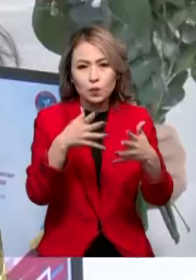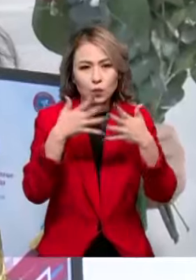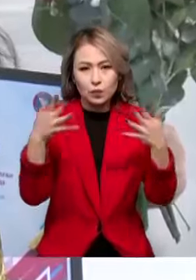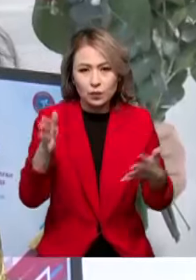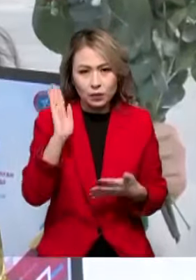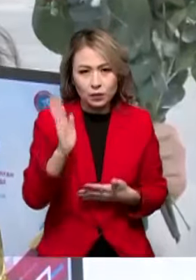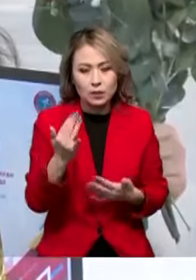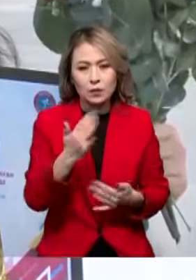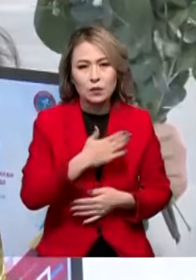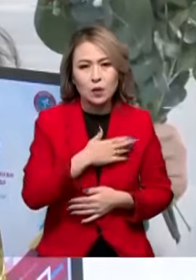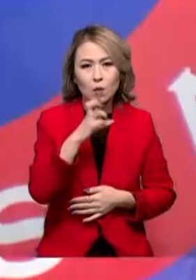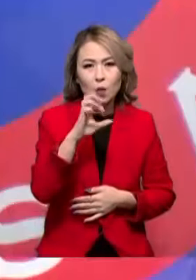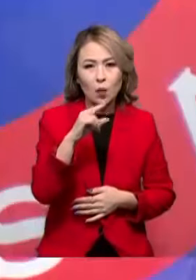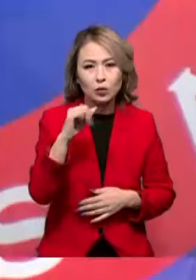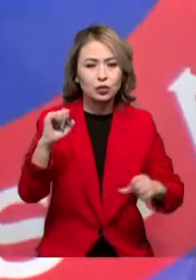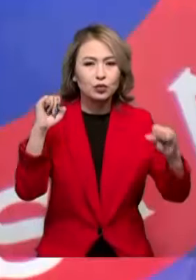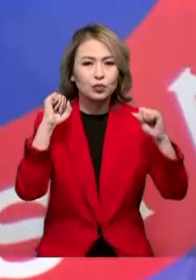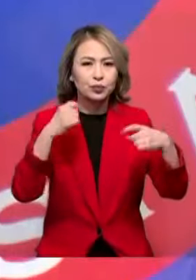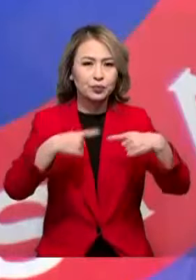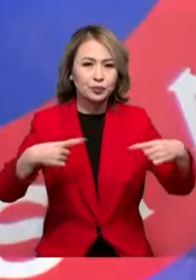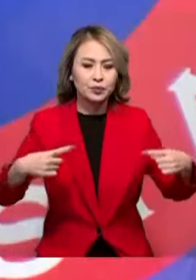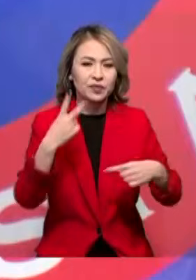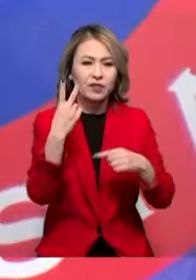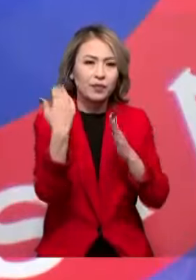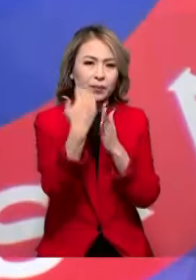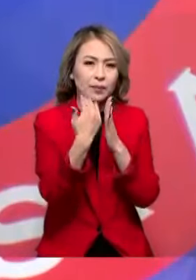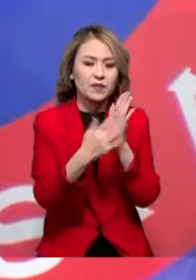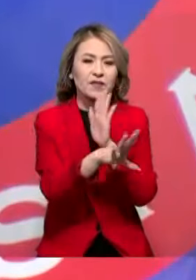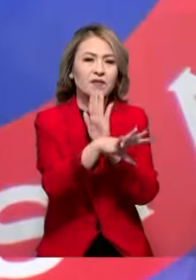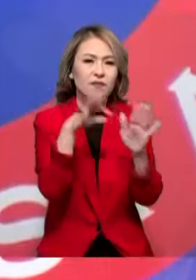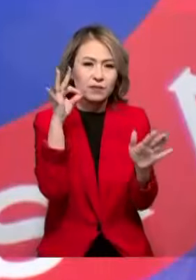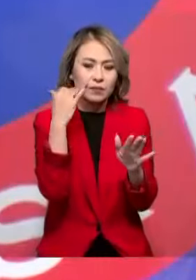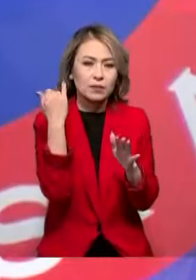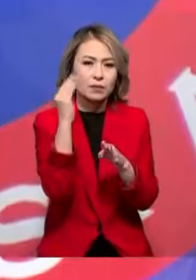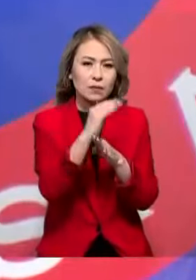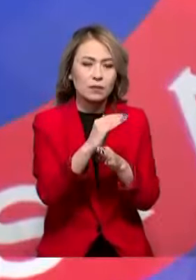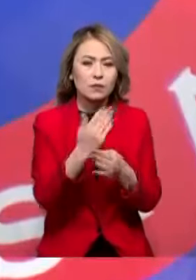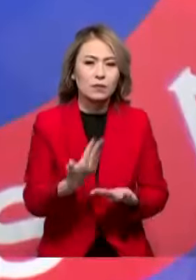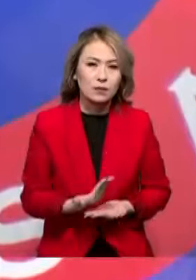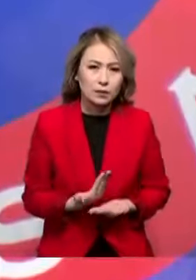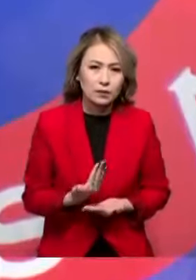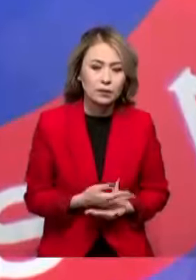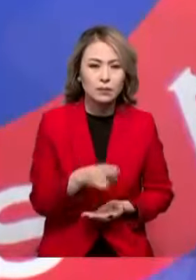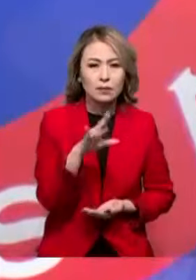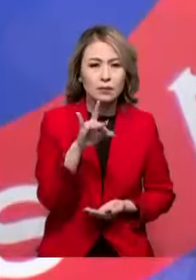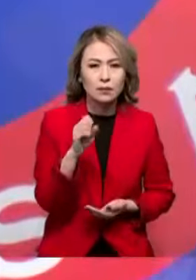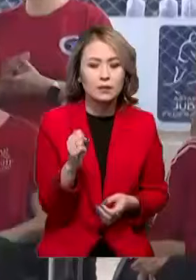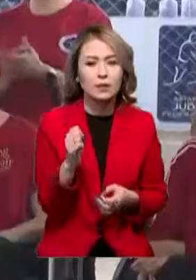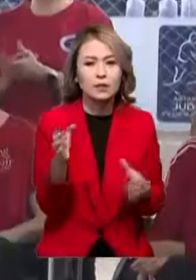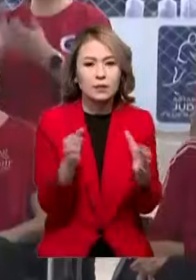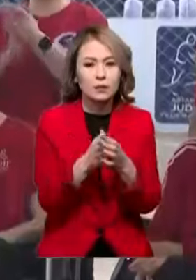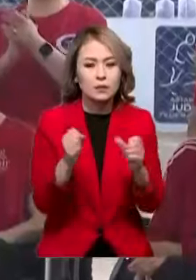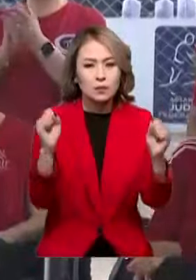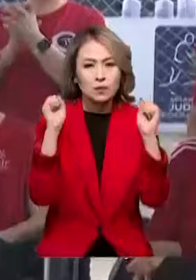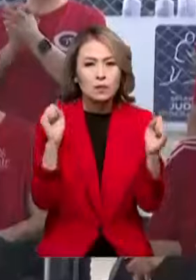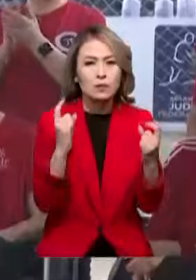жөн. Біз боча спорт түрін дамытудың негізгі екі бағытын белгілеп алдық. Біріншіден, әлеуеті жоғары параспортшыларды қолдаудың және